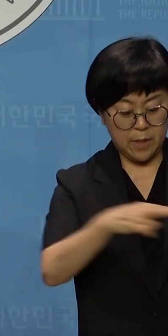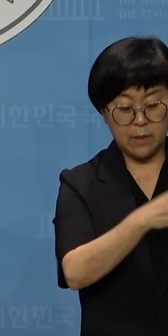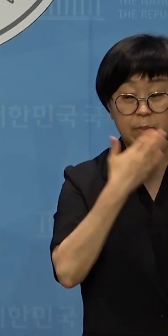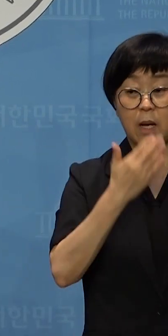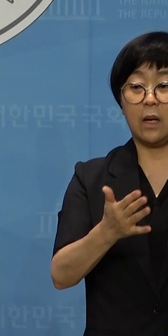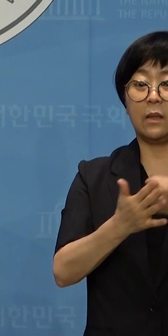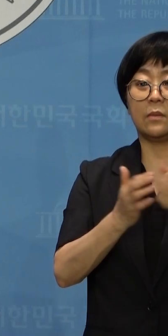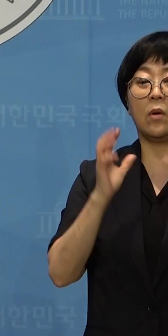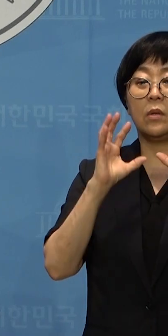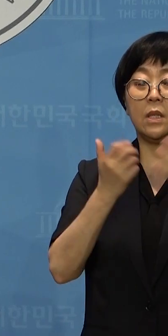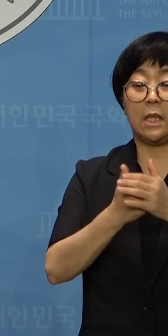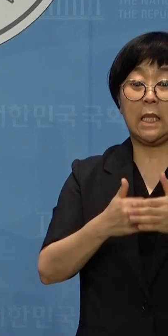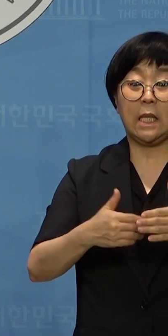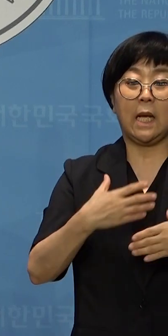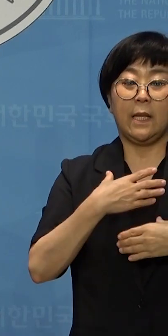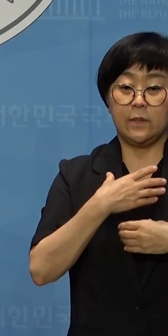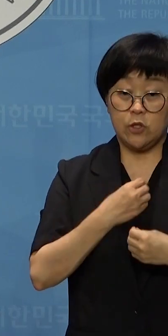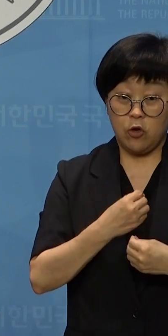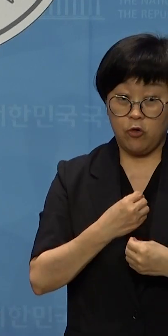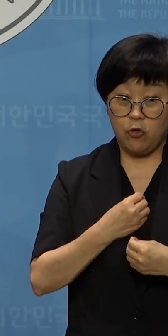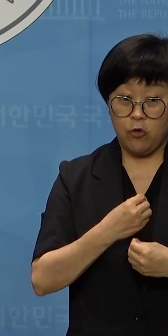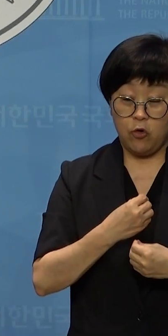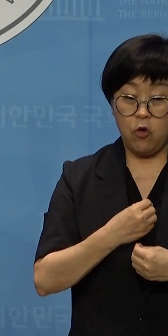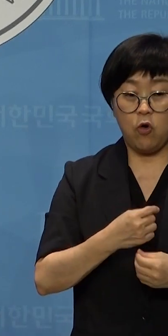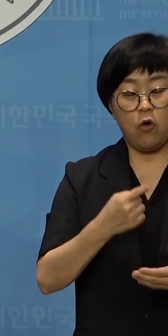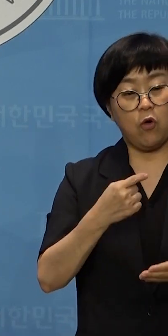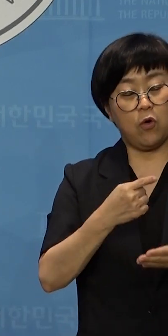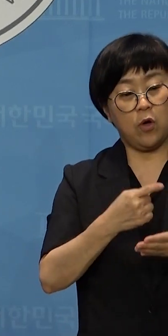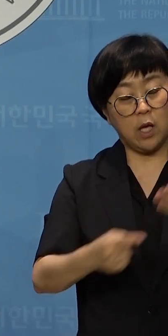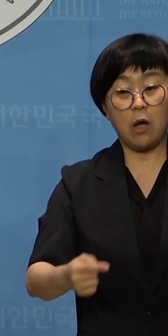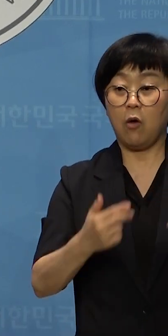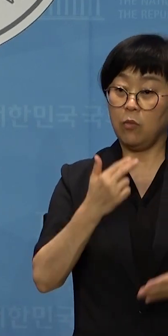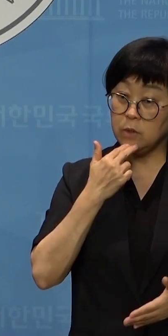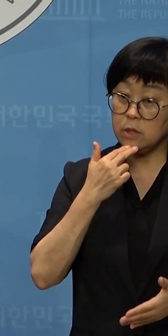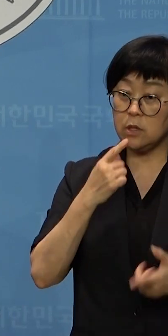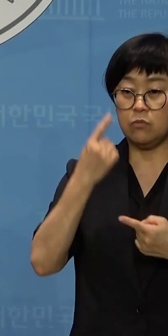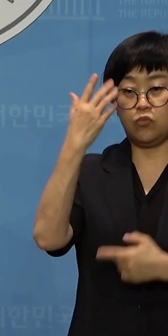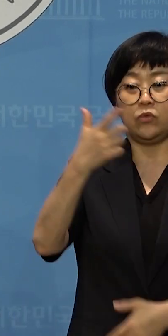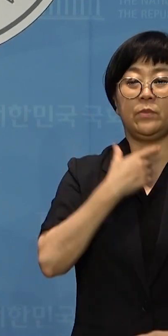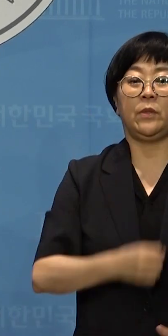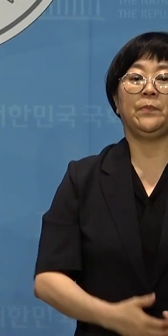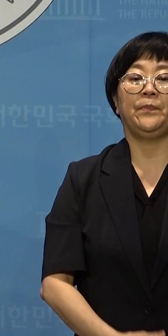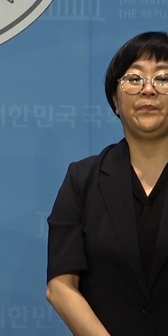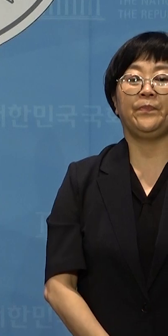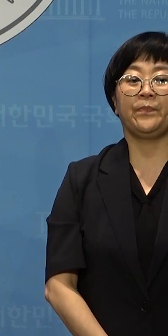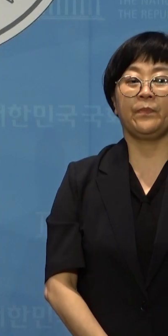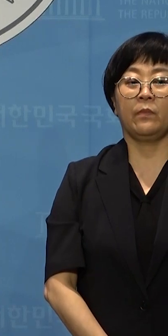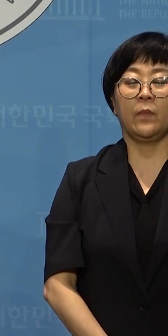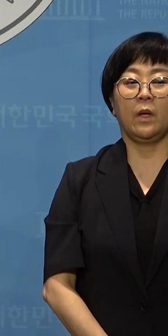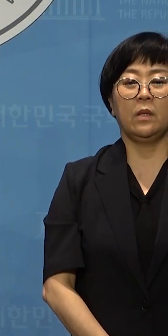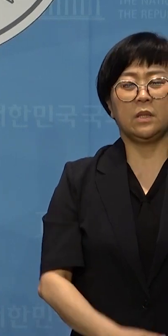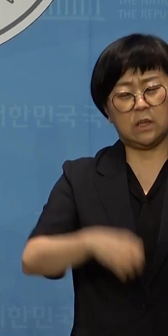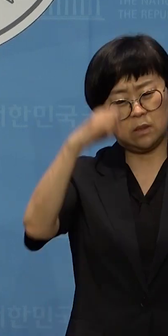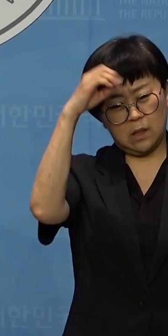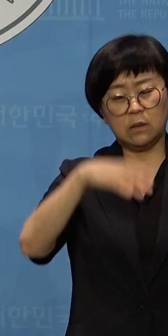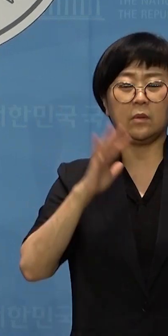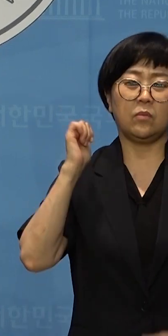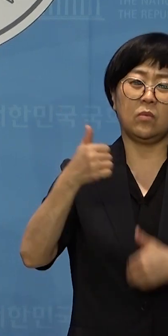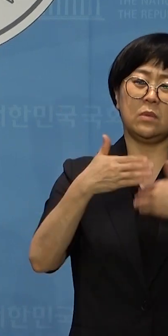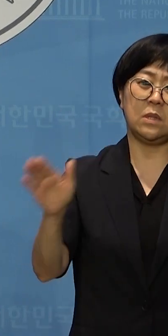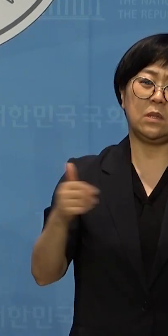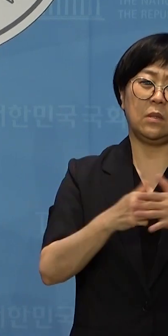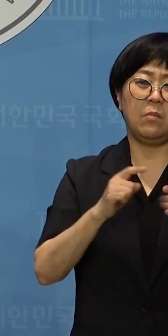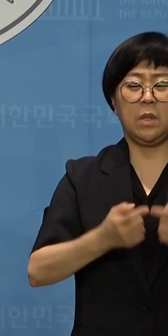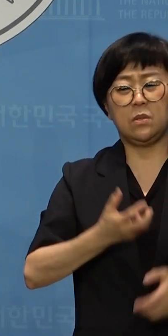것만으로 어린이들의 안전에 무해한 것인지 대통령실에 묻고 싶습니다. 무작정 대통령실을